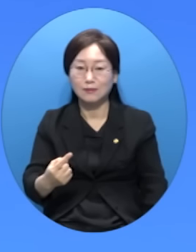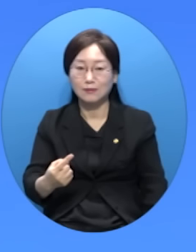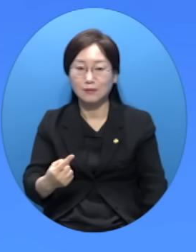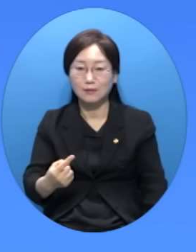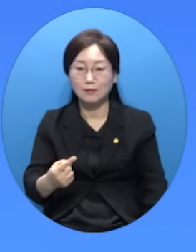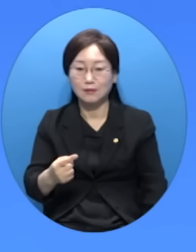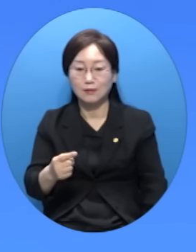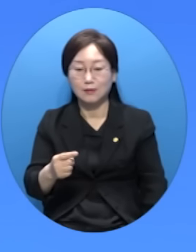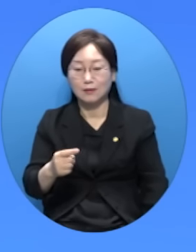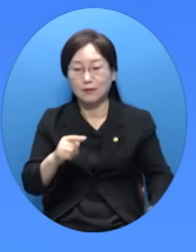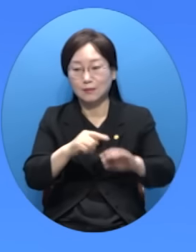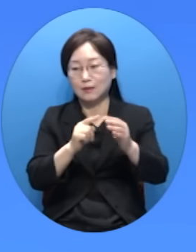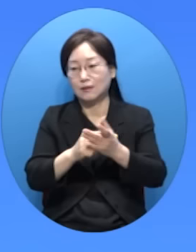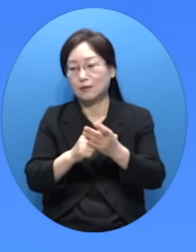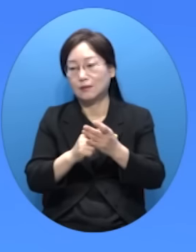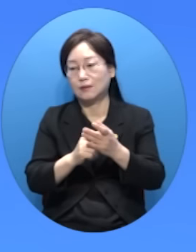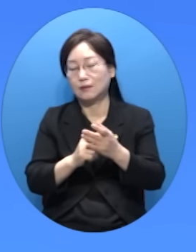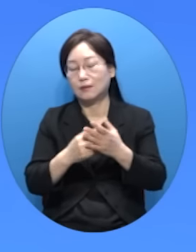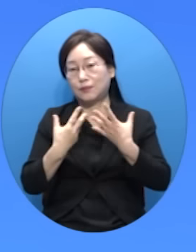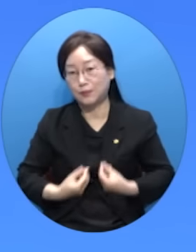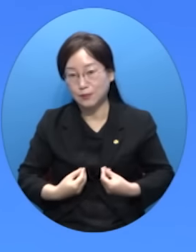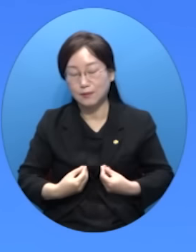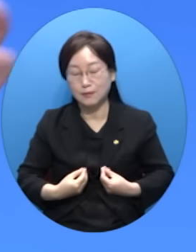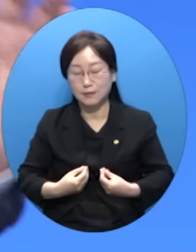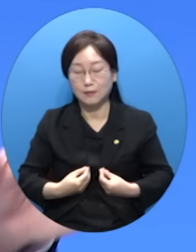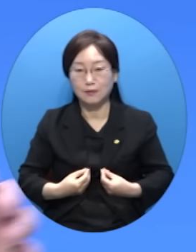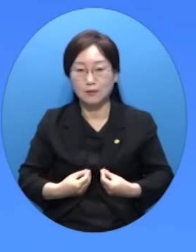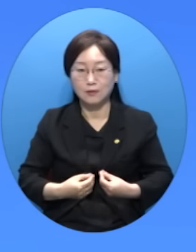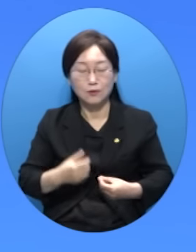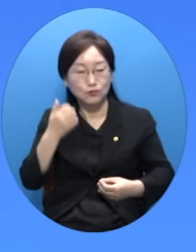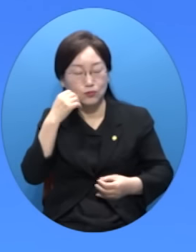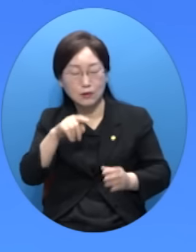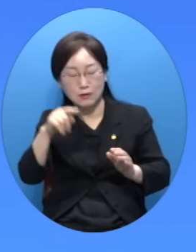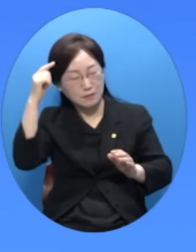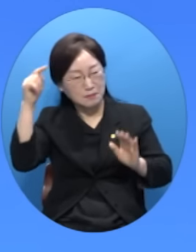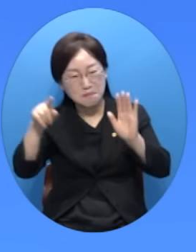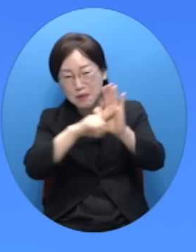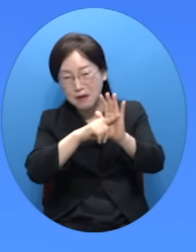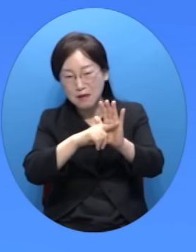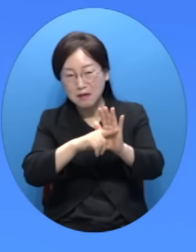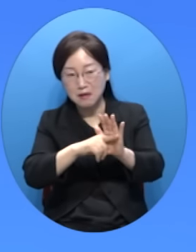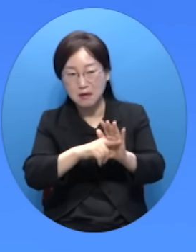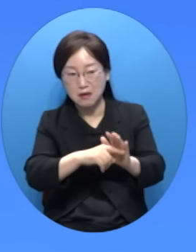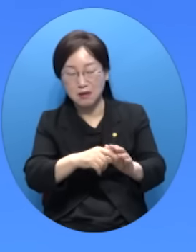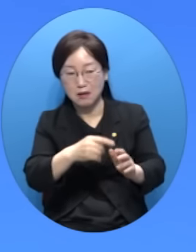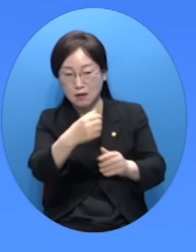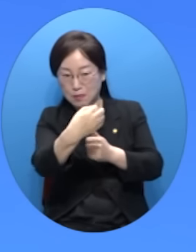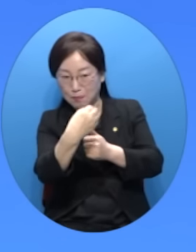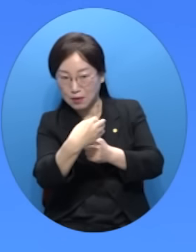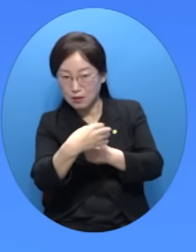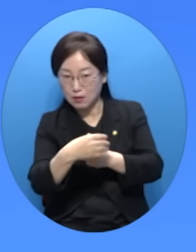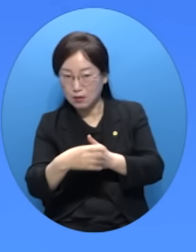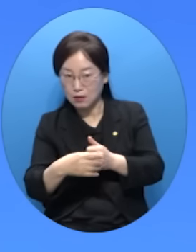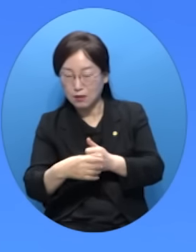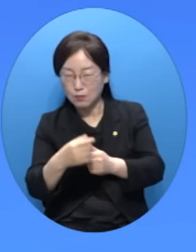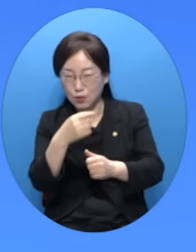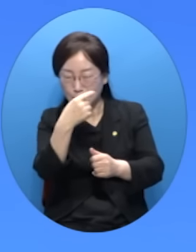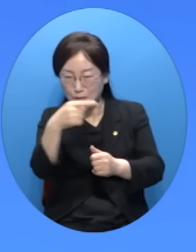앞에서 무너지는 것입니다. 부정적인 말 한마디에 남이 뭐라고 한다고 하는 그런 얘기 때문에 그냥